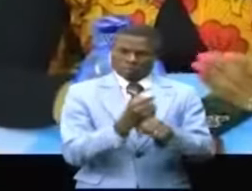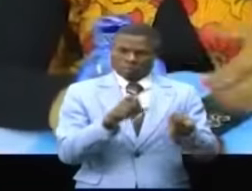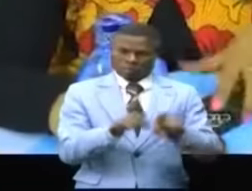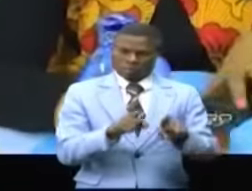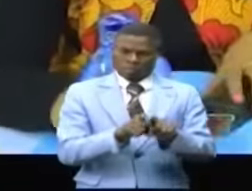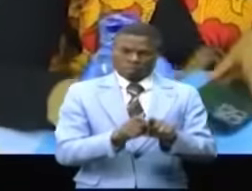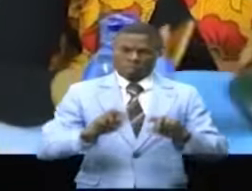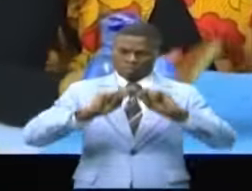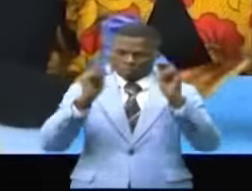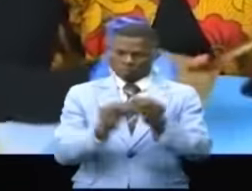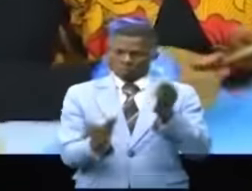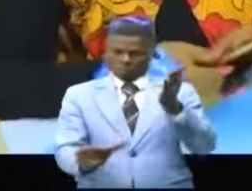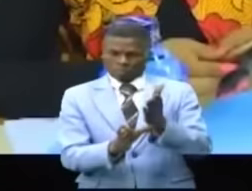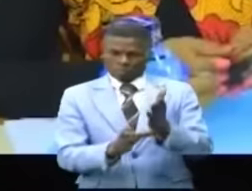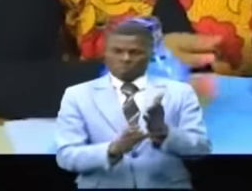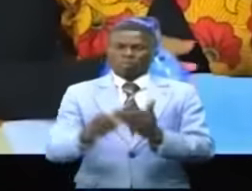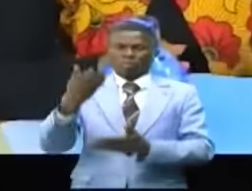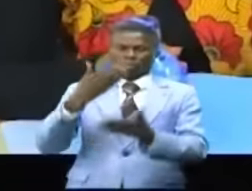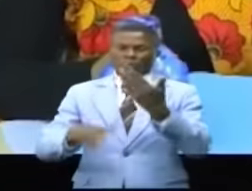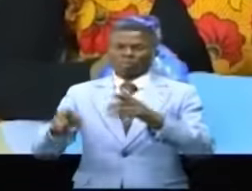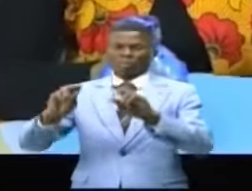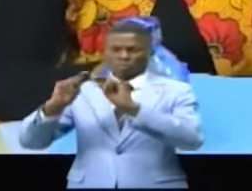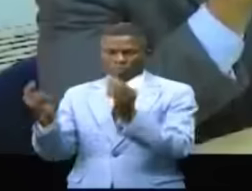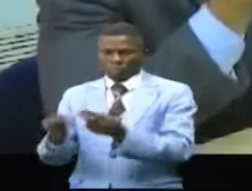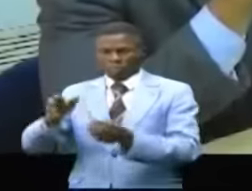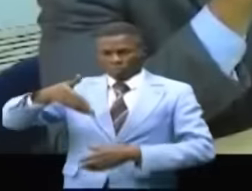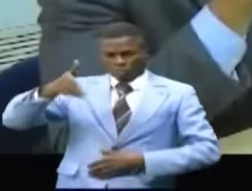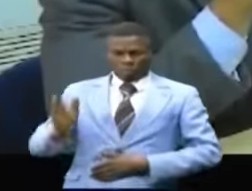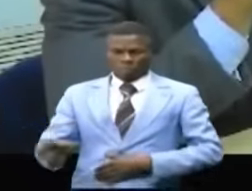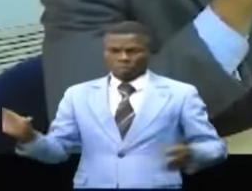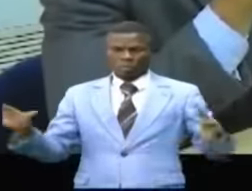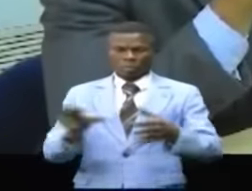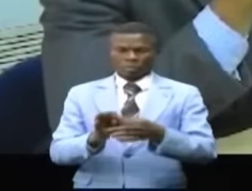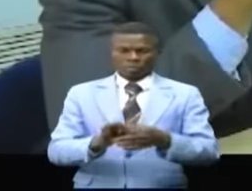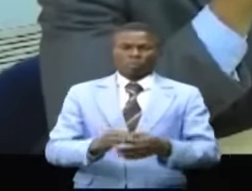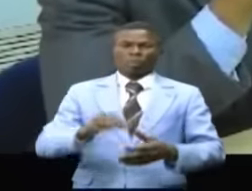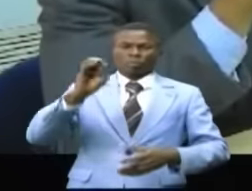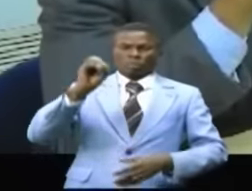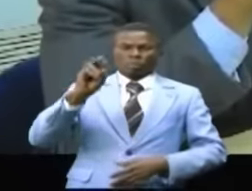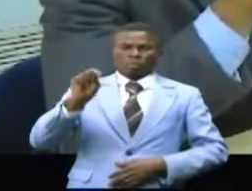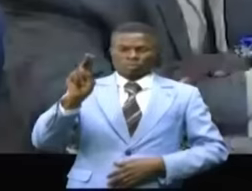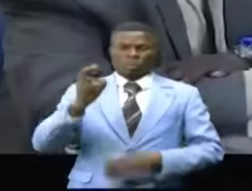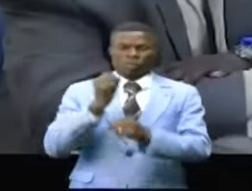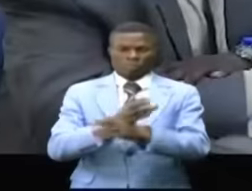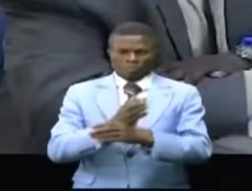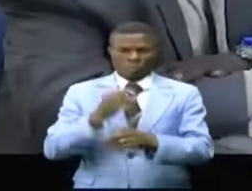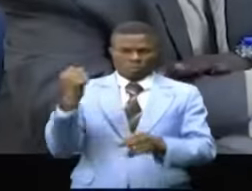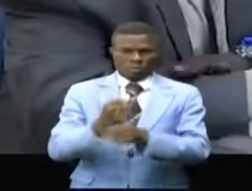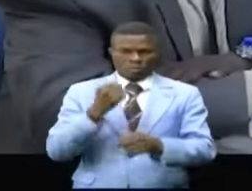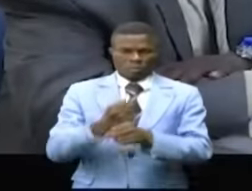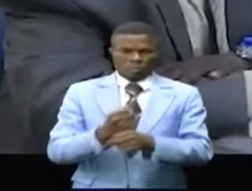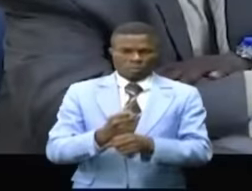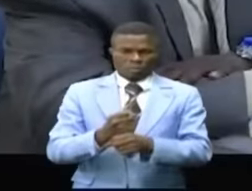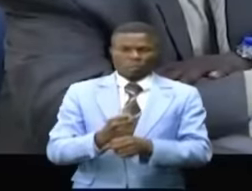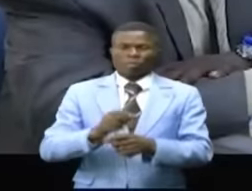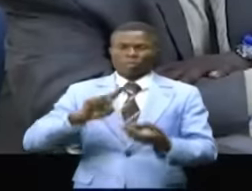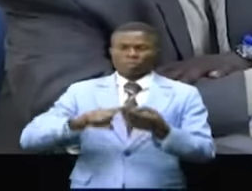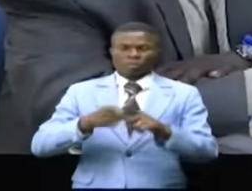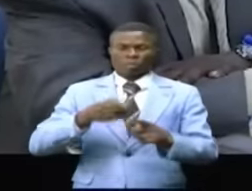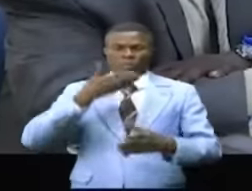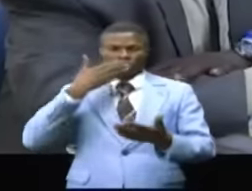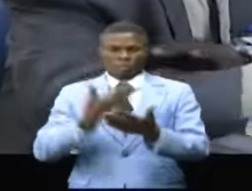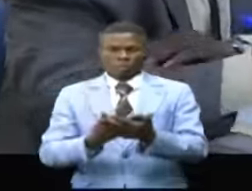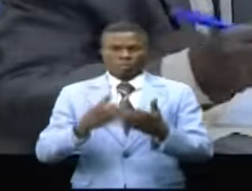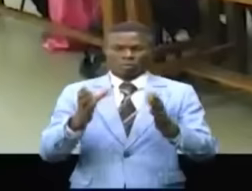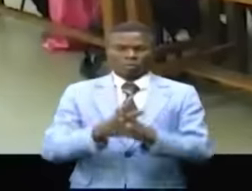du sous-groupe de la transition et du sous-groupe des experts. La MONUSCO s'est dit prête à travailler dans une franche collaboration